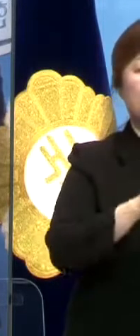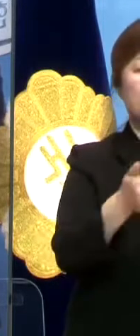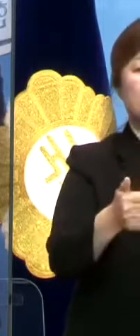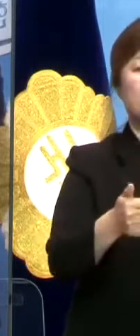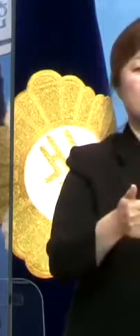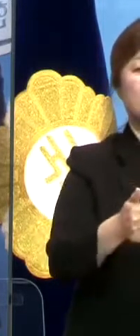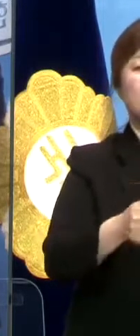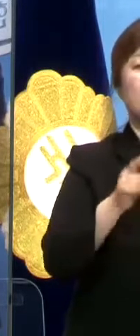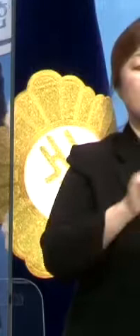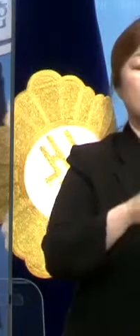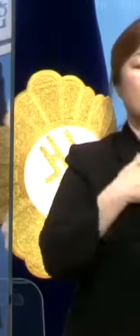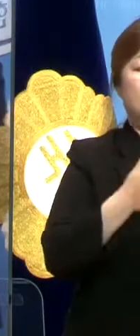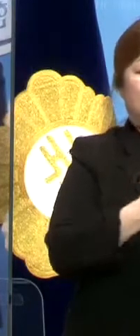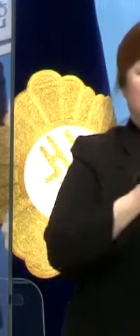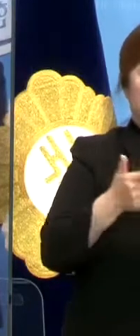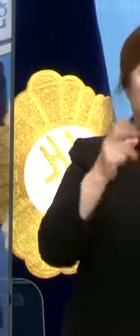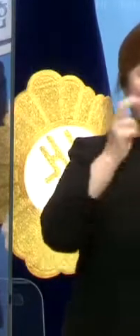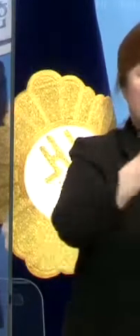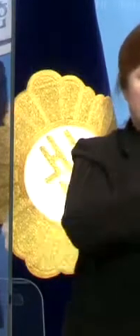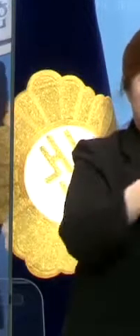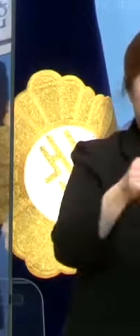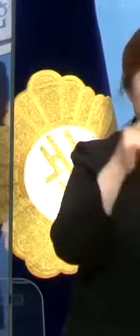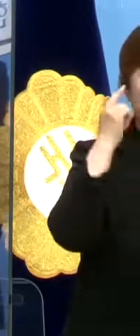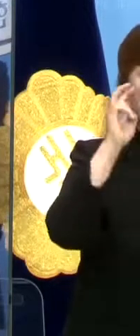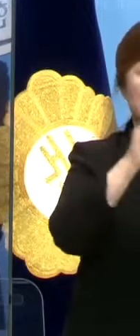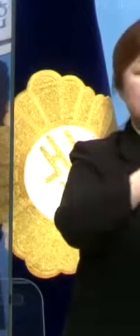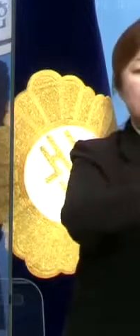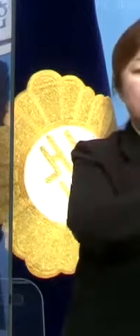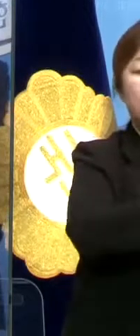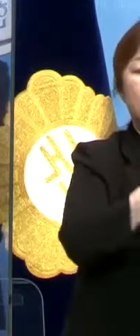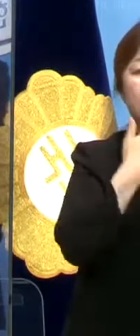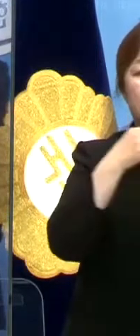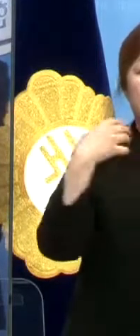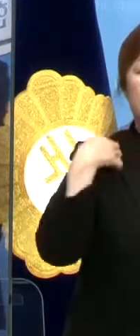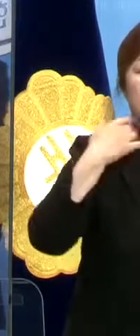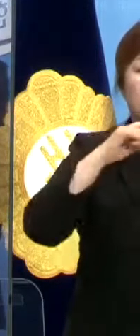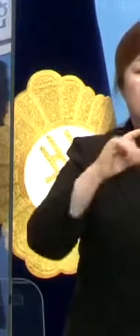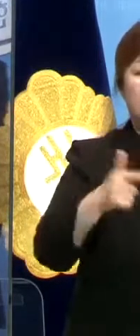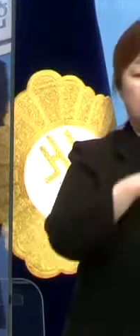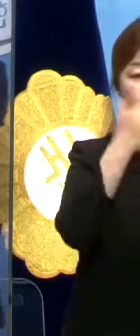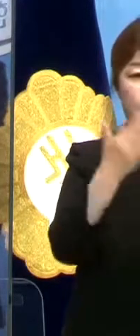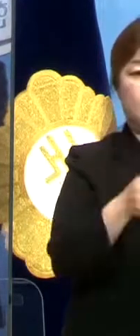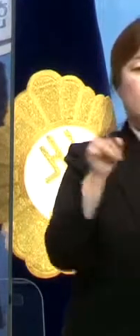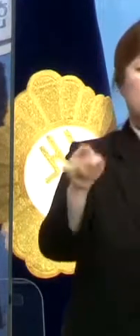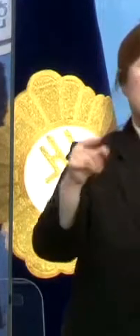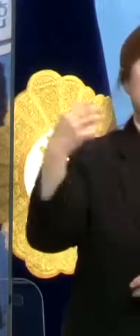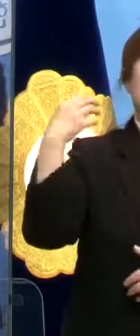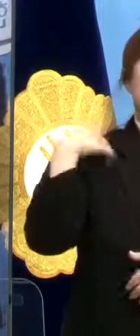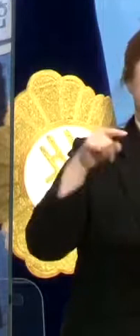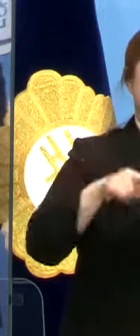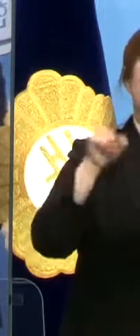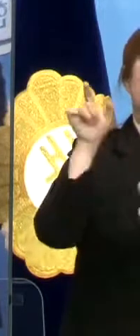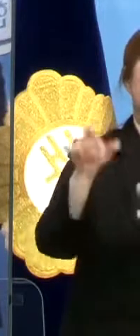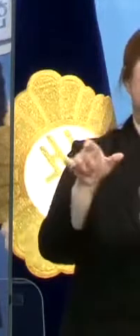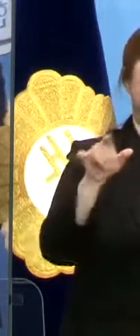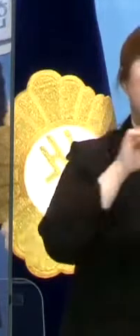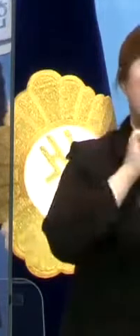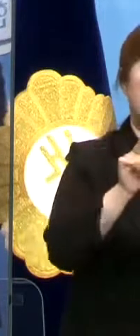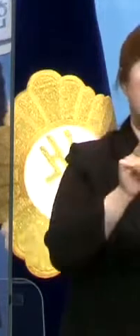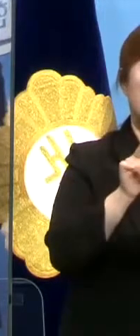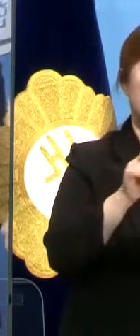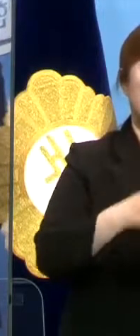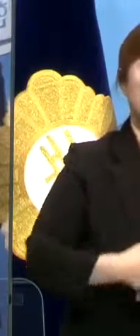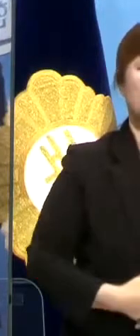이것을 가지고 내 탓이 아니라 회사는 아무런 잘못이 없다 책임이 없다 모든 것은 고인의 책입니다 이렇게 몰아붙이고